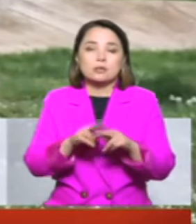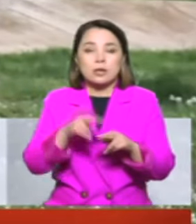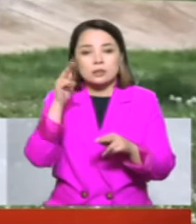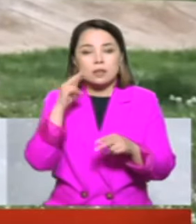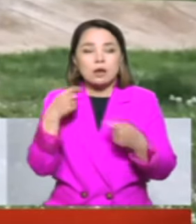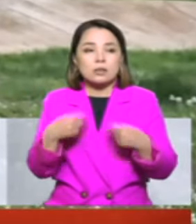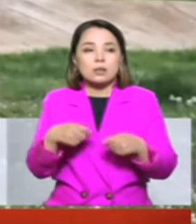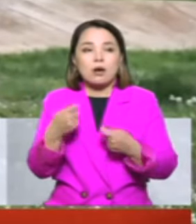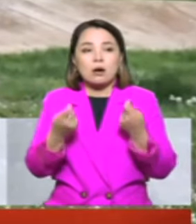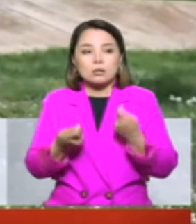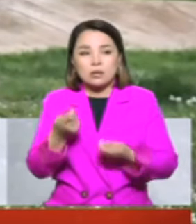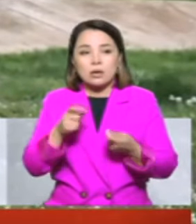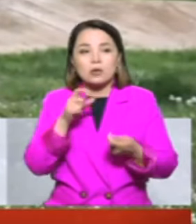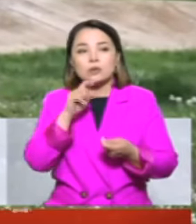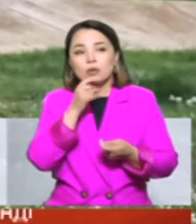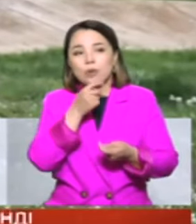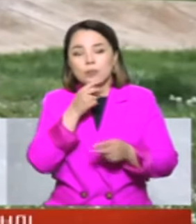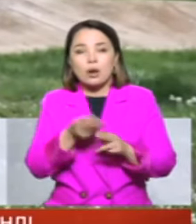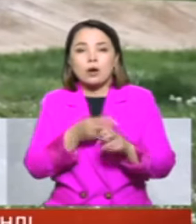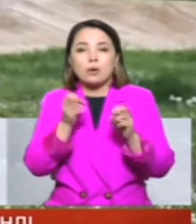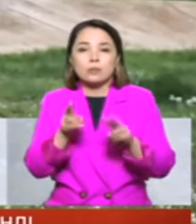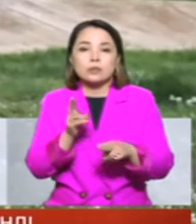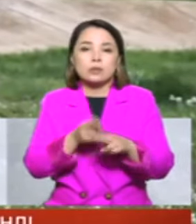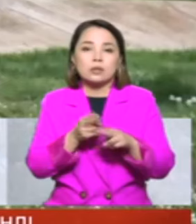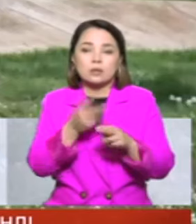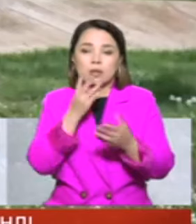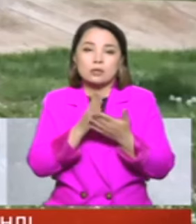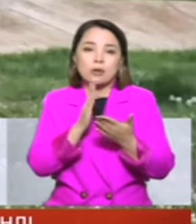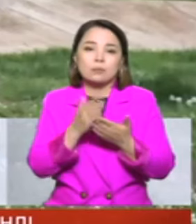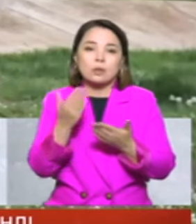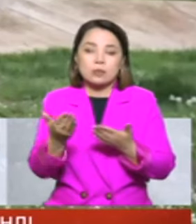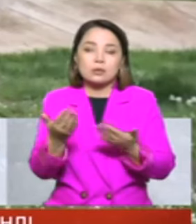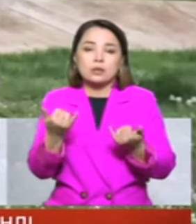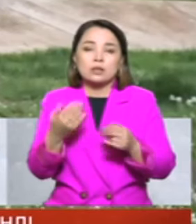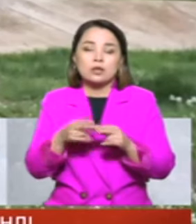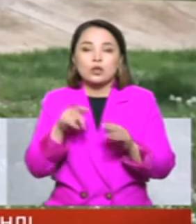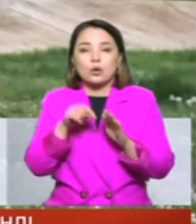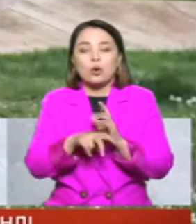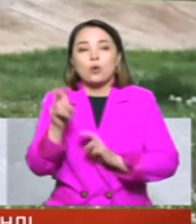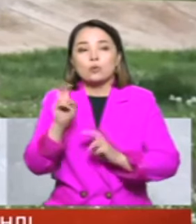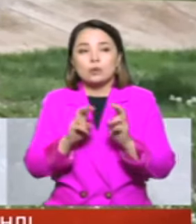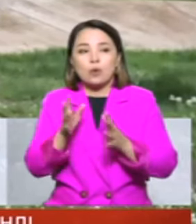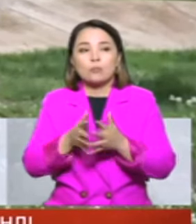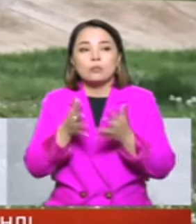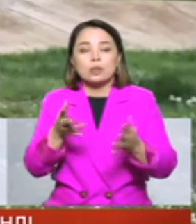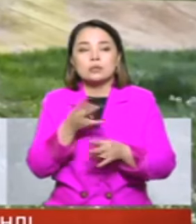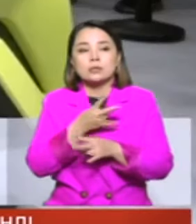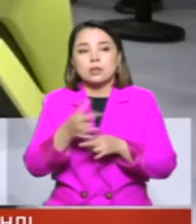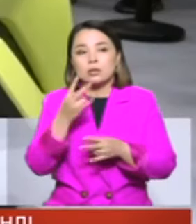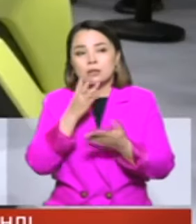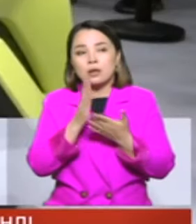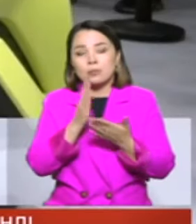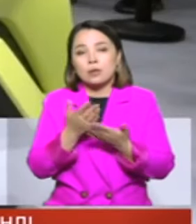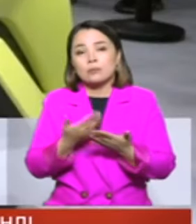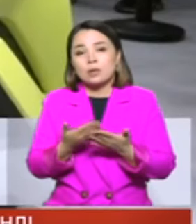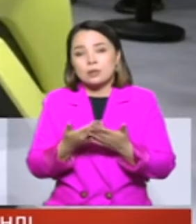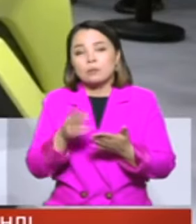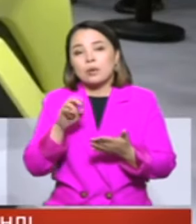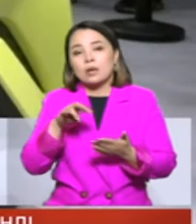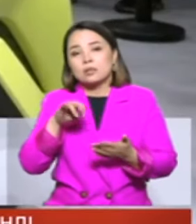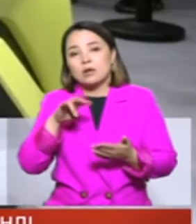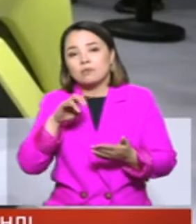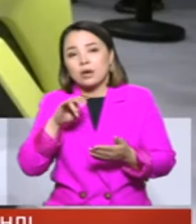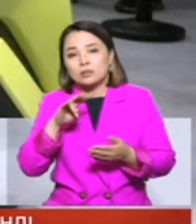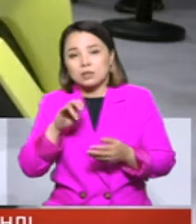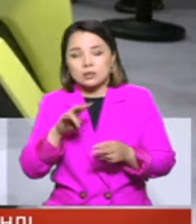арзан тауарлары елдің экономикалық қауіпсіздігіне нұқсан келтіріп жатыр. Әсіресе ішкі өндіріске орасан зор зиян тиген. Мәселен, Пенсильваниядағы